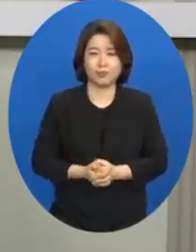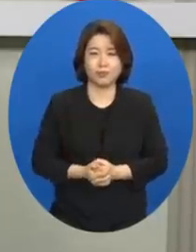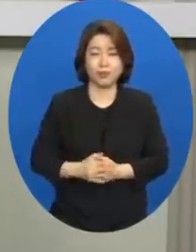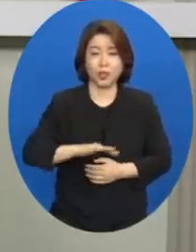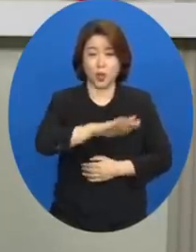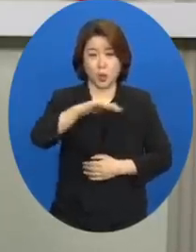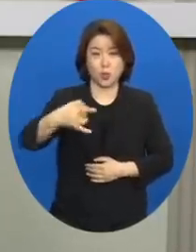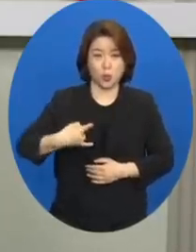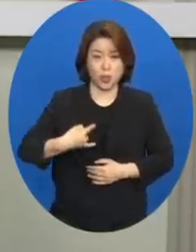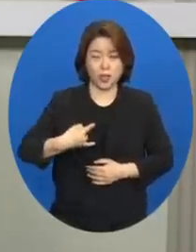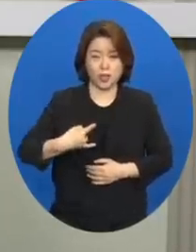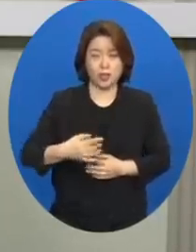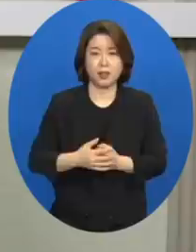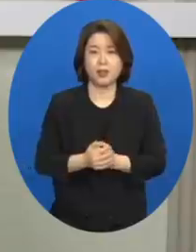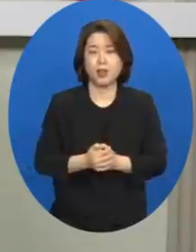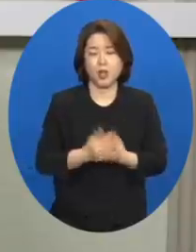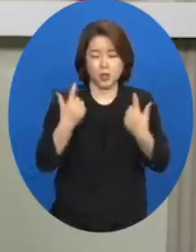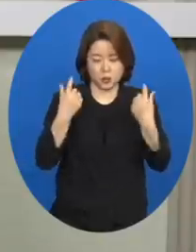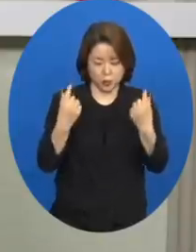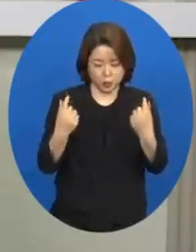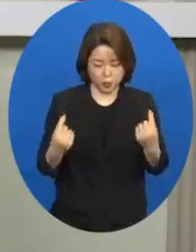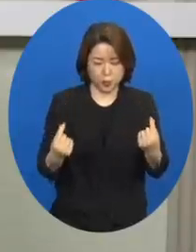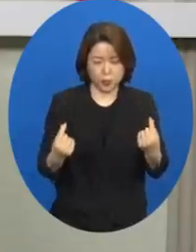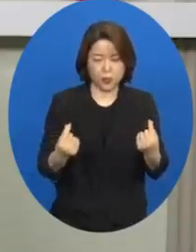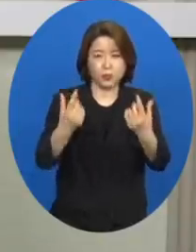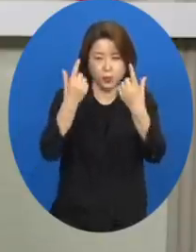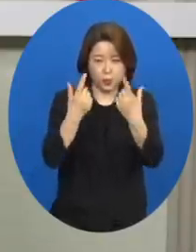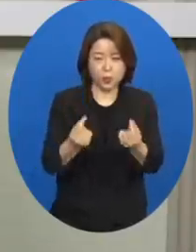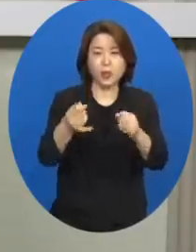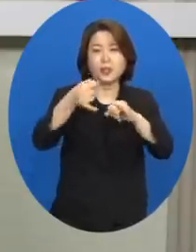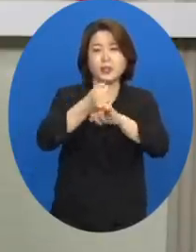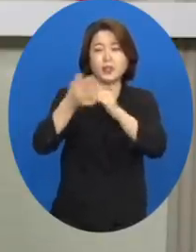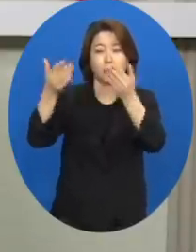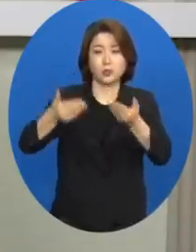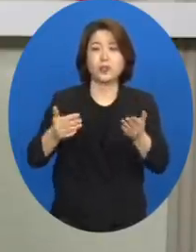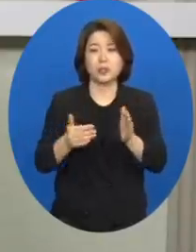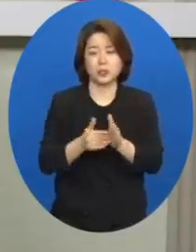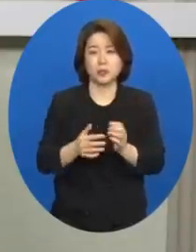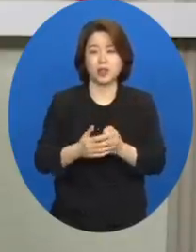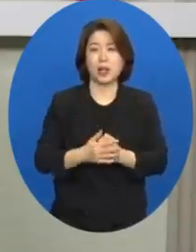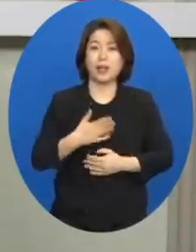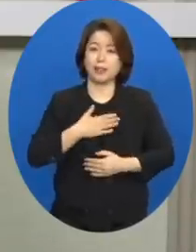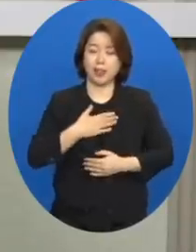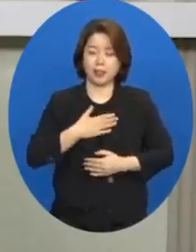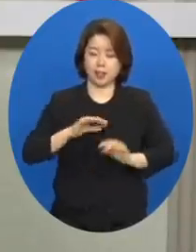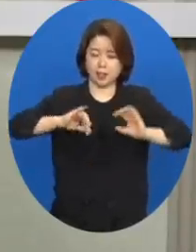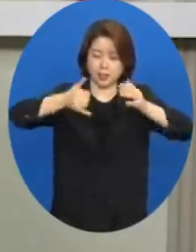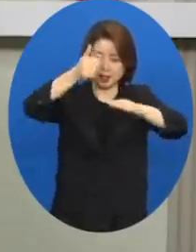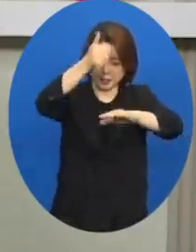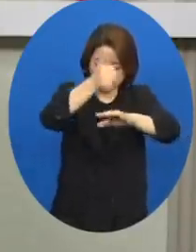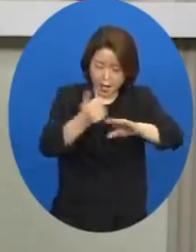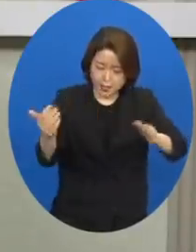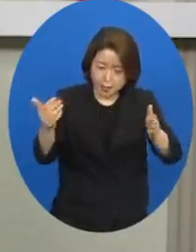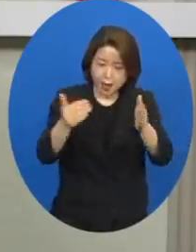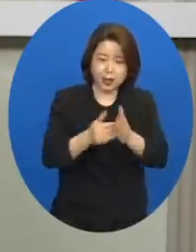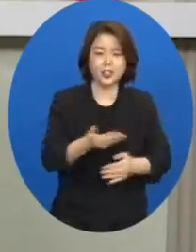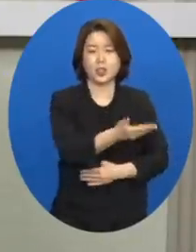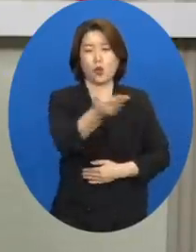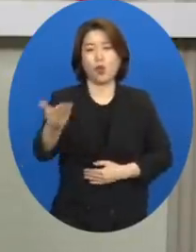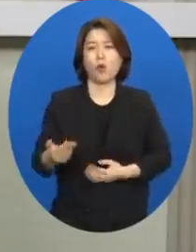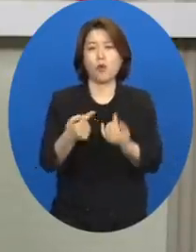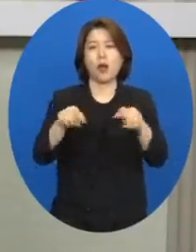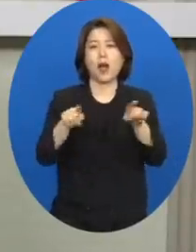우리에게도 동일한 약속이 주어졌습니다 내가 세상 끝날까지 너희와 함께